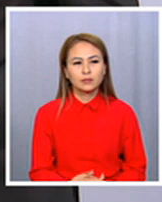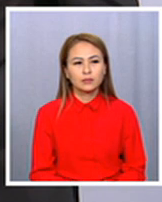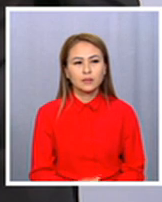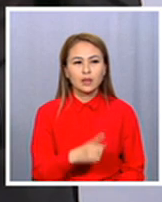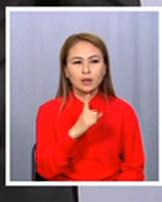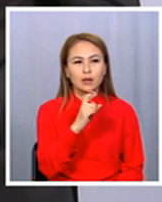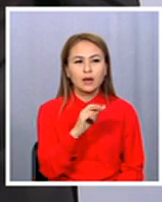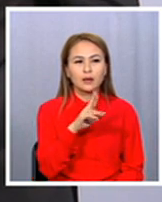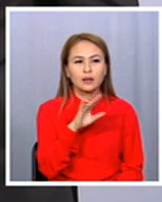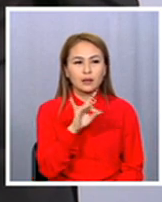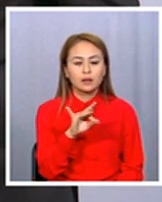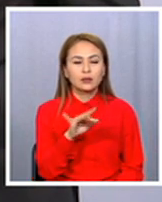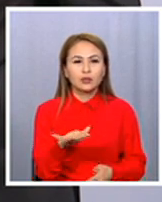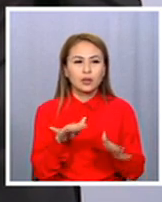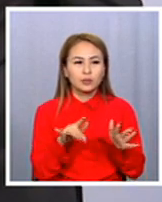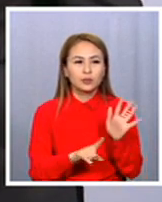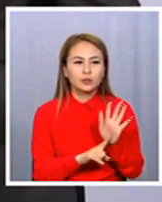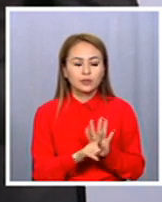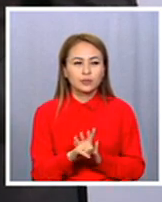хакерлік шабуыл,